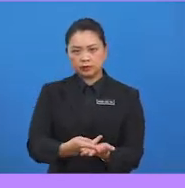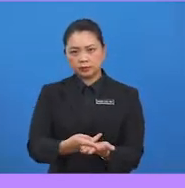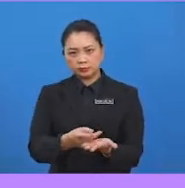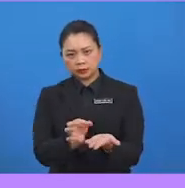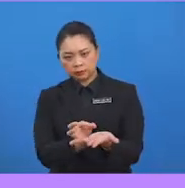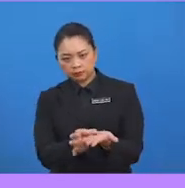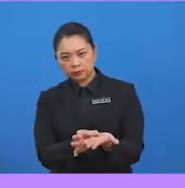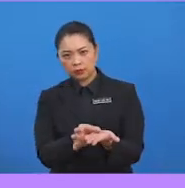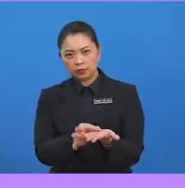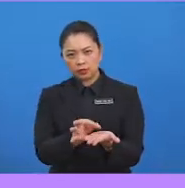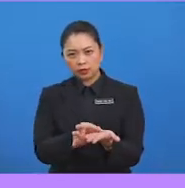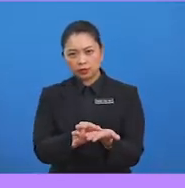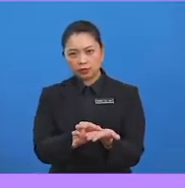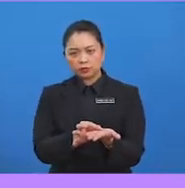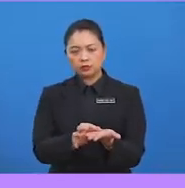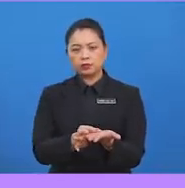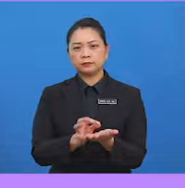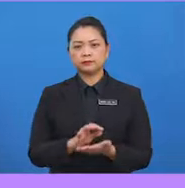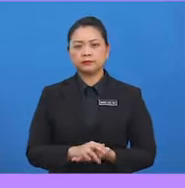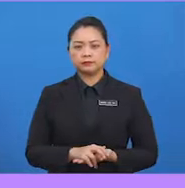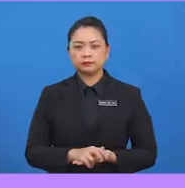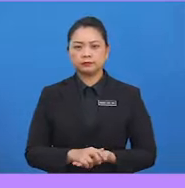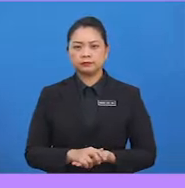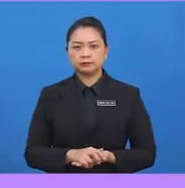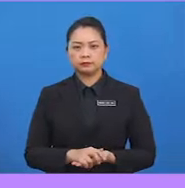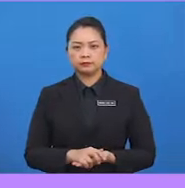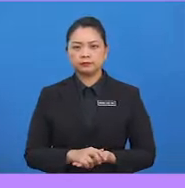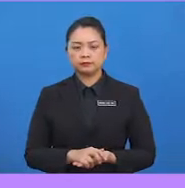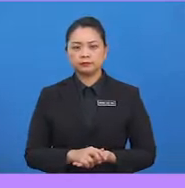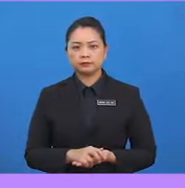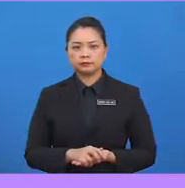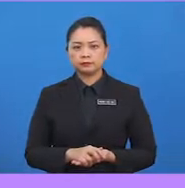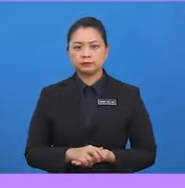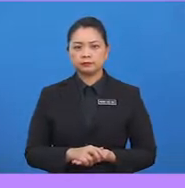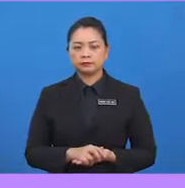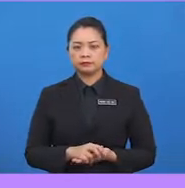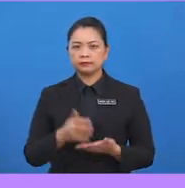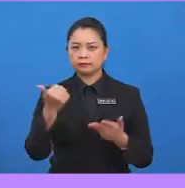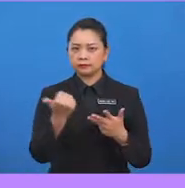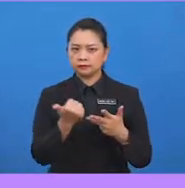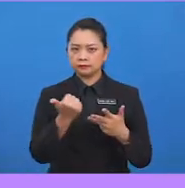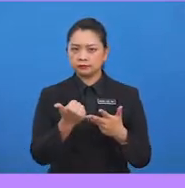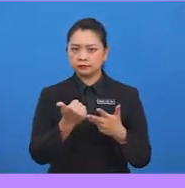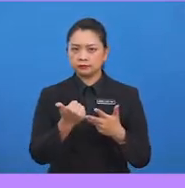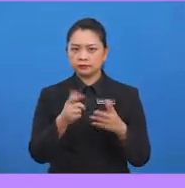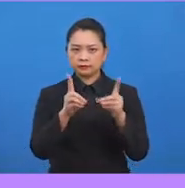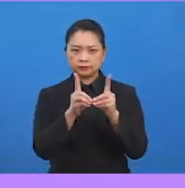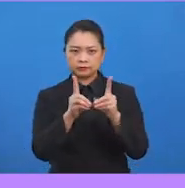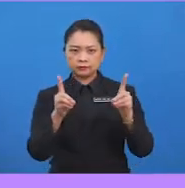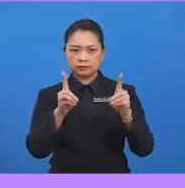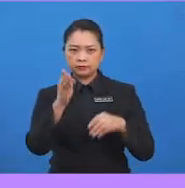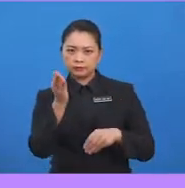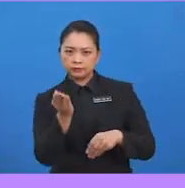keluli dan dilekatkan pada bungkah kuprum. Keempat, diameter lekuk yang terbentuk